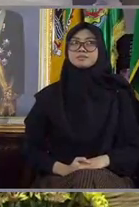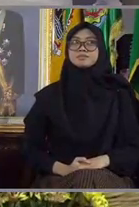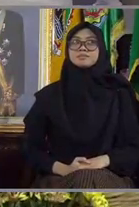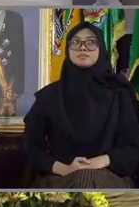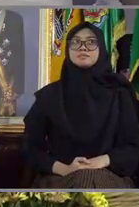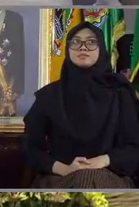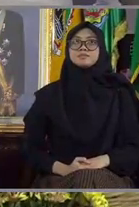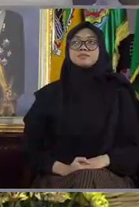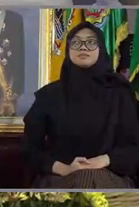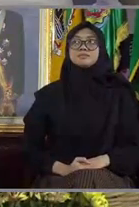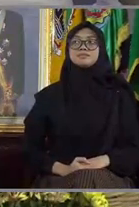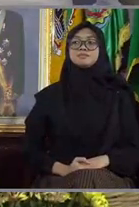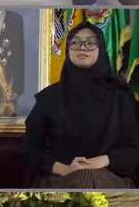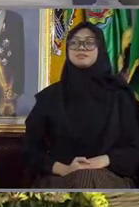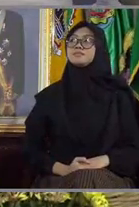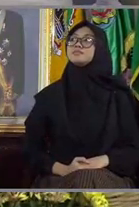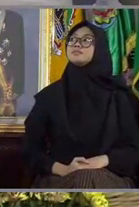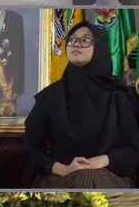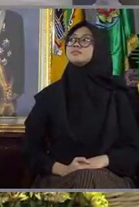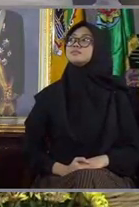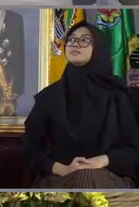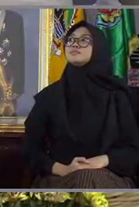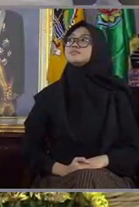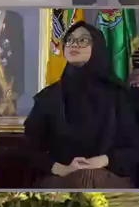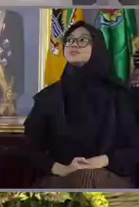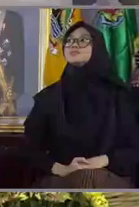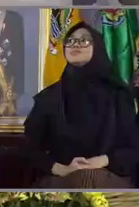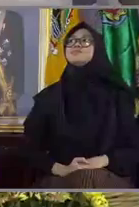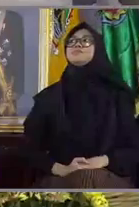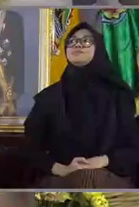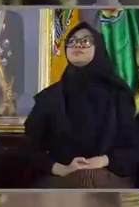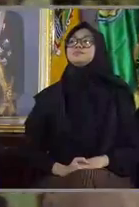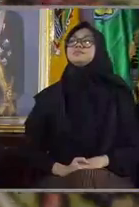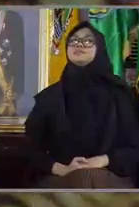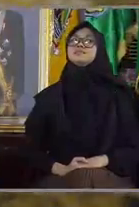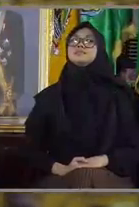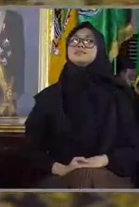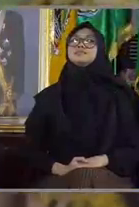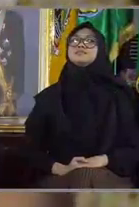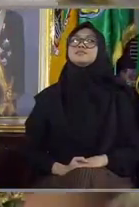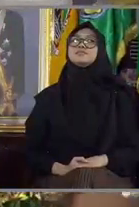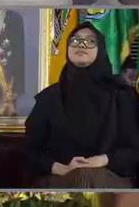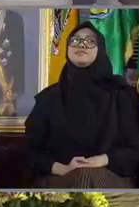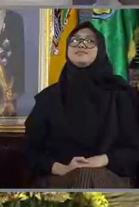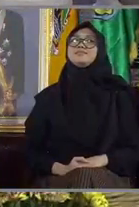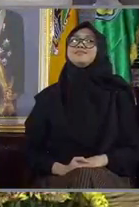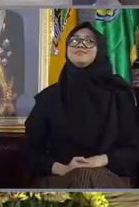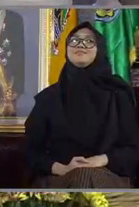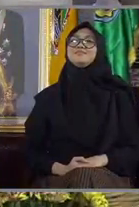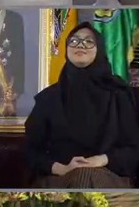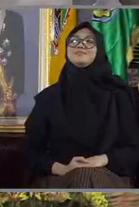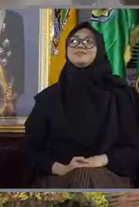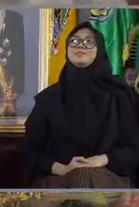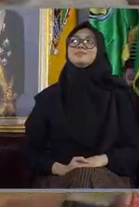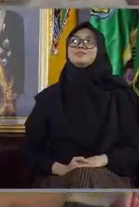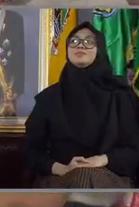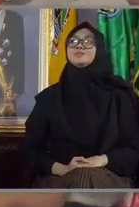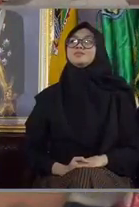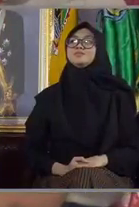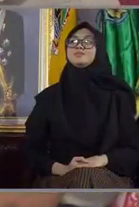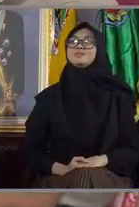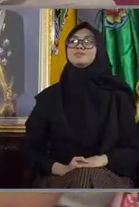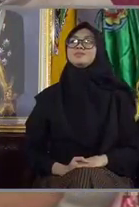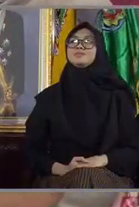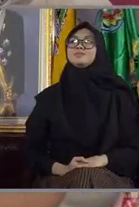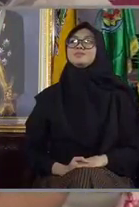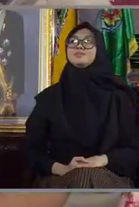Oke, baik, sudah untuk sahabat sudah sini ya, nah. Beres ya, nanti komunikasi loh, jangan setelah saya pulang komunikasi handphone mati.